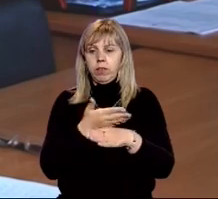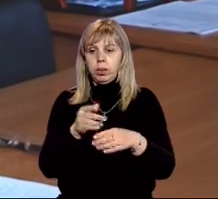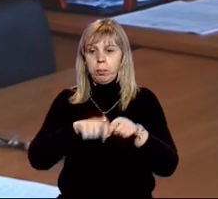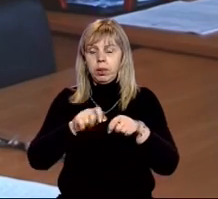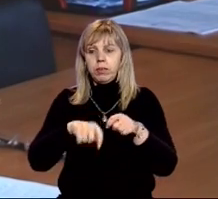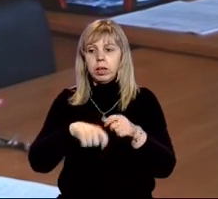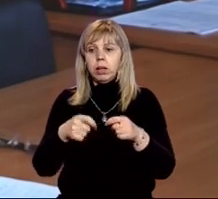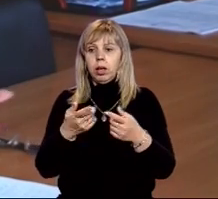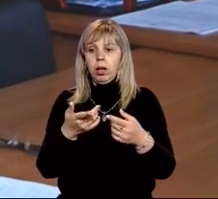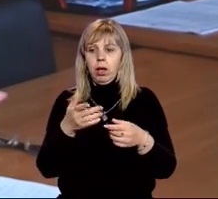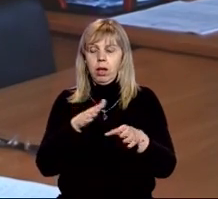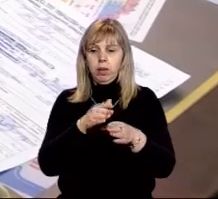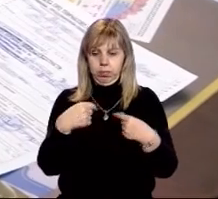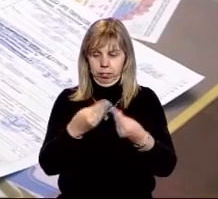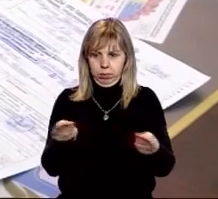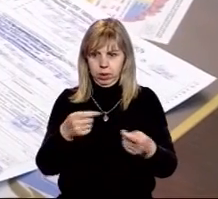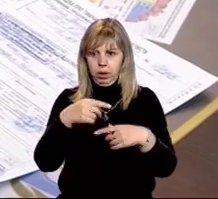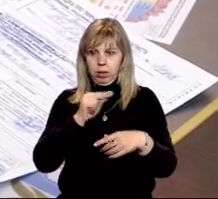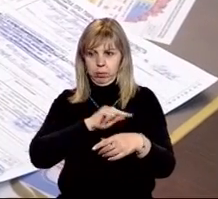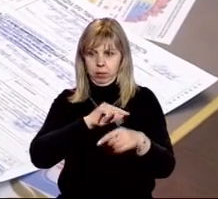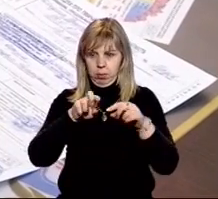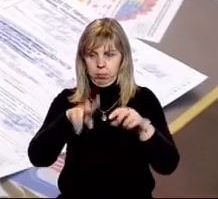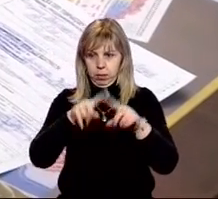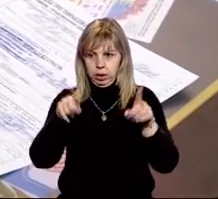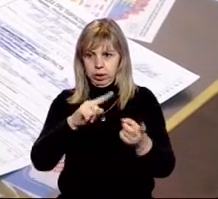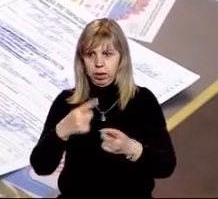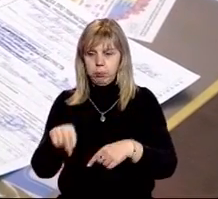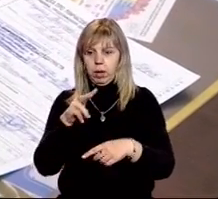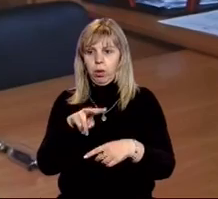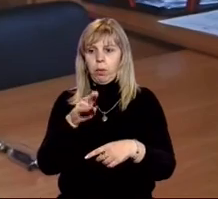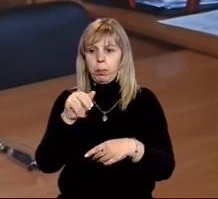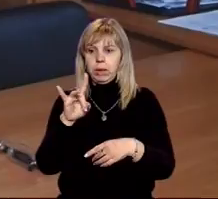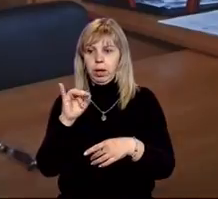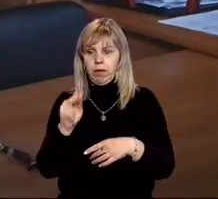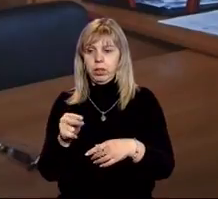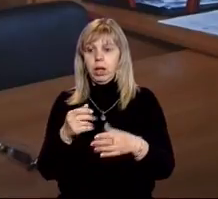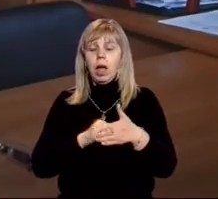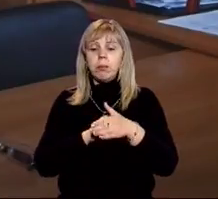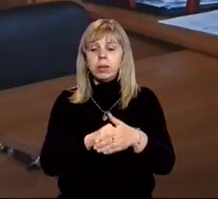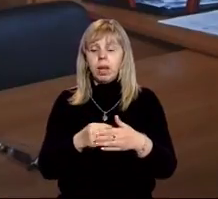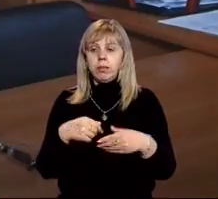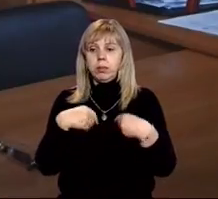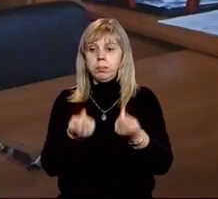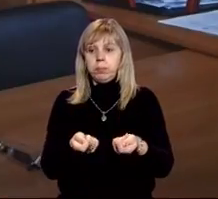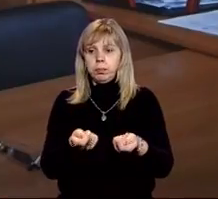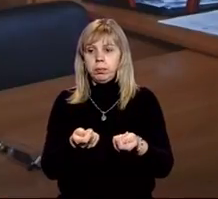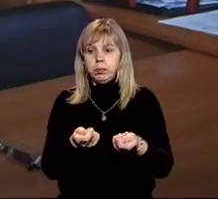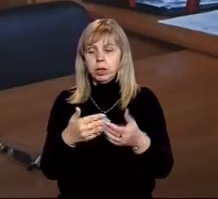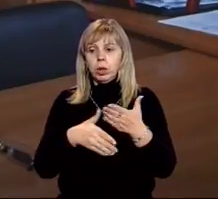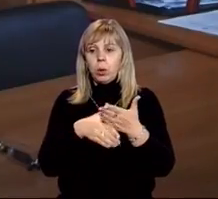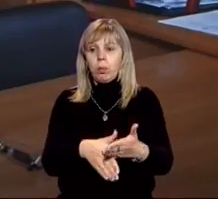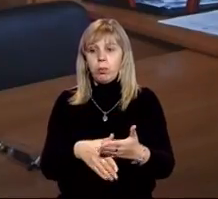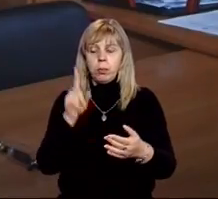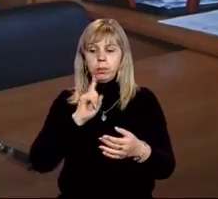перевірки обґрунтованості видачі листів непрацездатності на Закарпатті Любов Патлякевич. Підставою для призначення допомоги